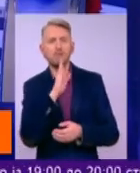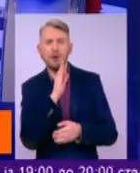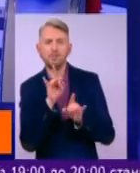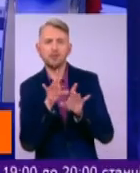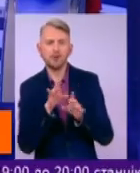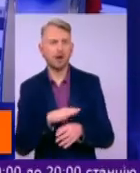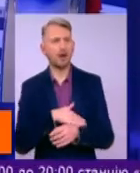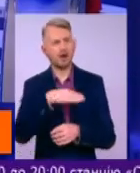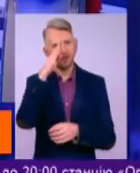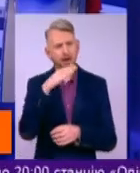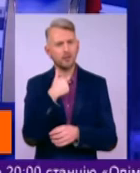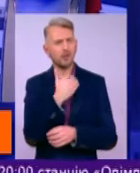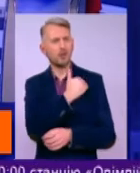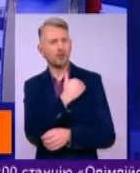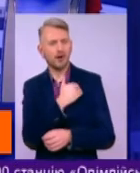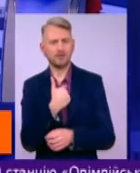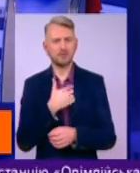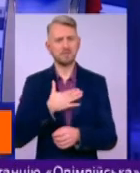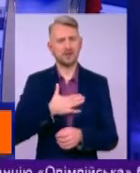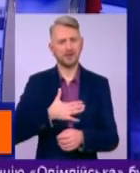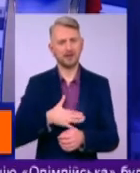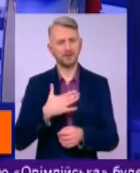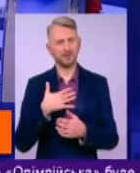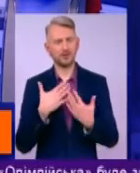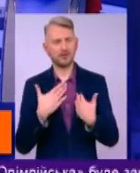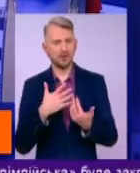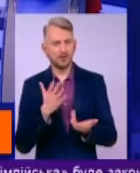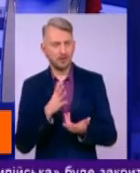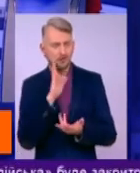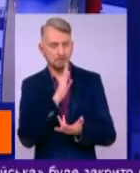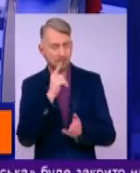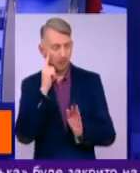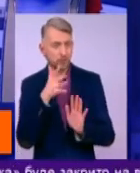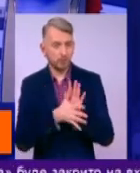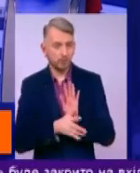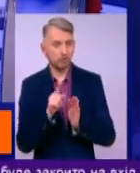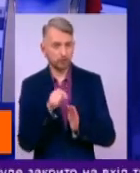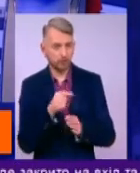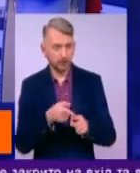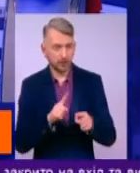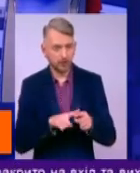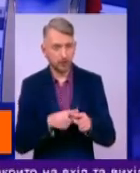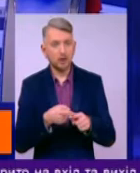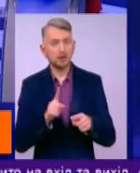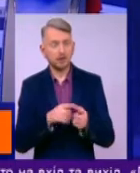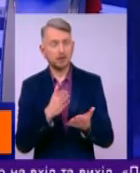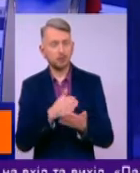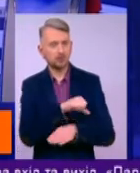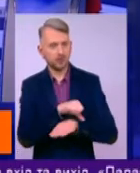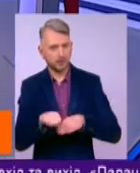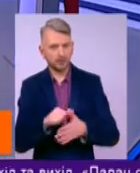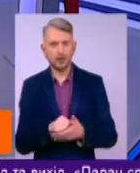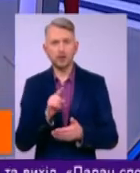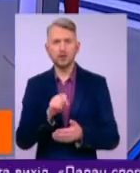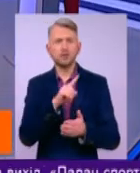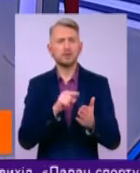мене там торкається, і мені це дуже приємно. І, ну, і мама розуміє, да, що то таке. Ну, то це і є межа. Тут